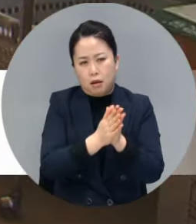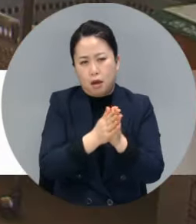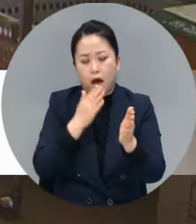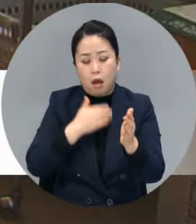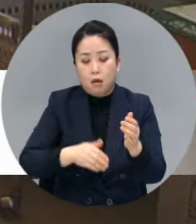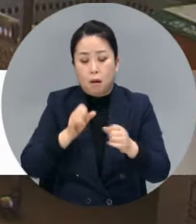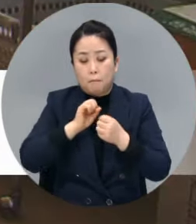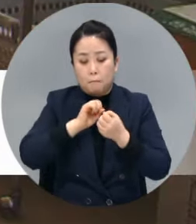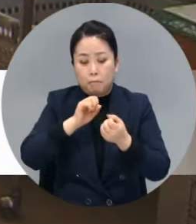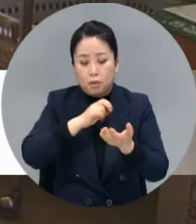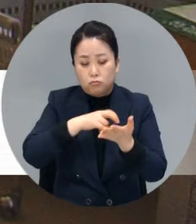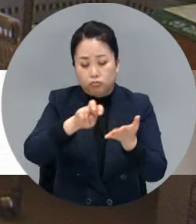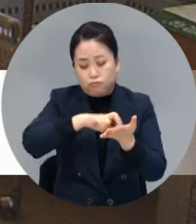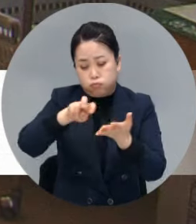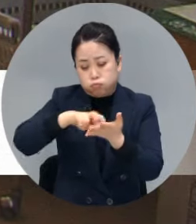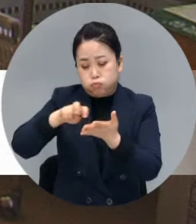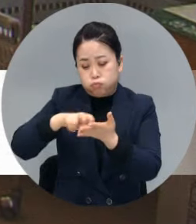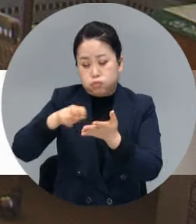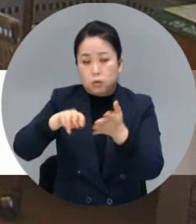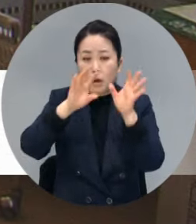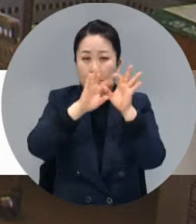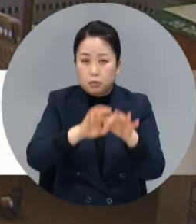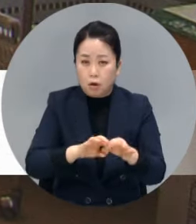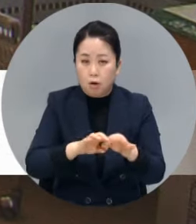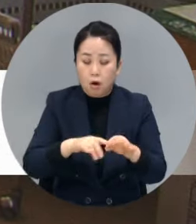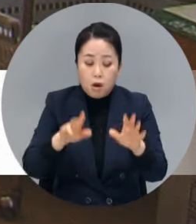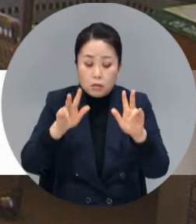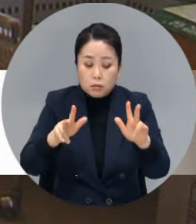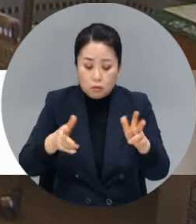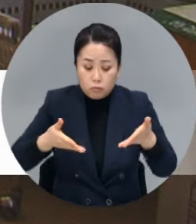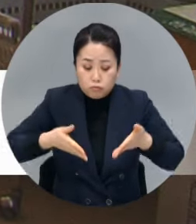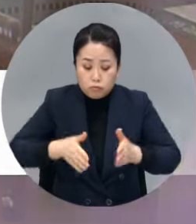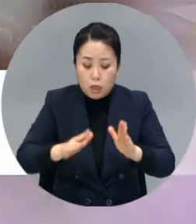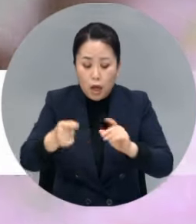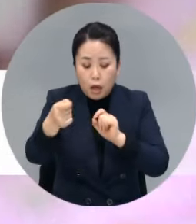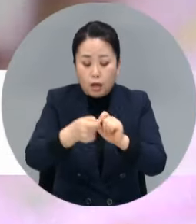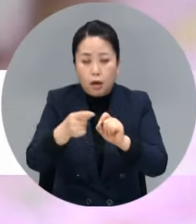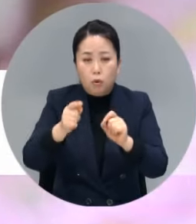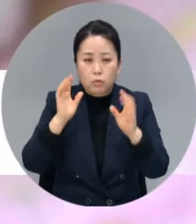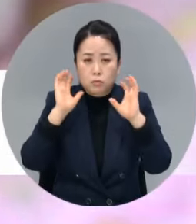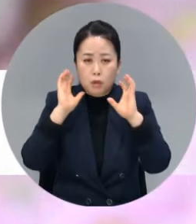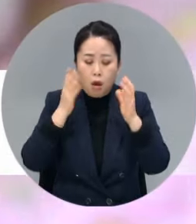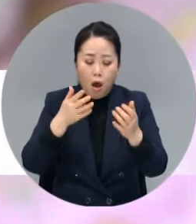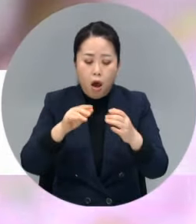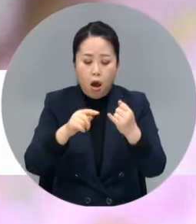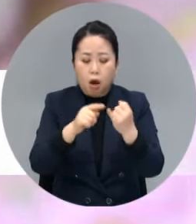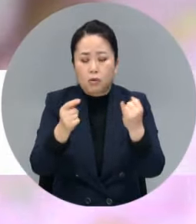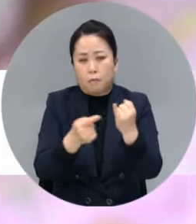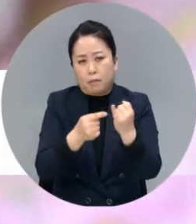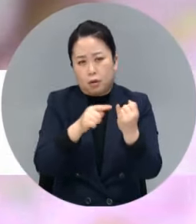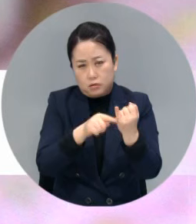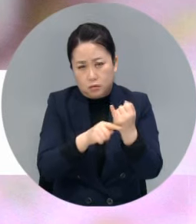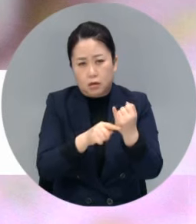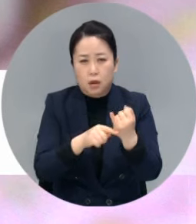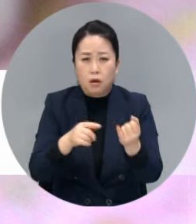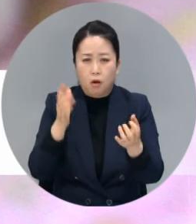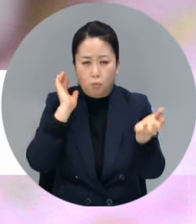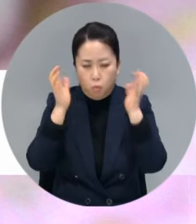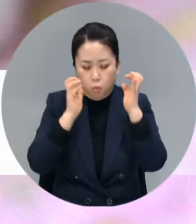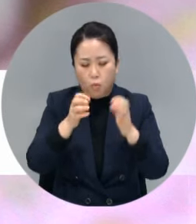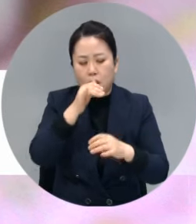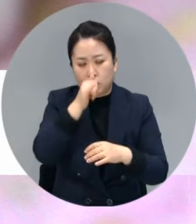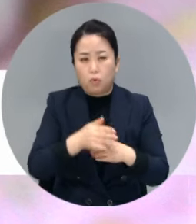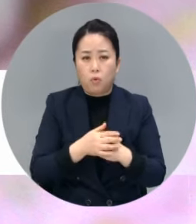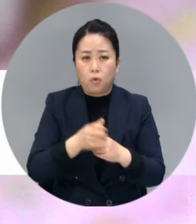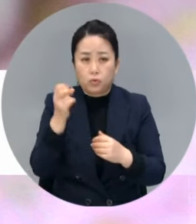출산을 앞둔 임산부들이 큰 혼란을 겪고 있습니다. 태어나는 아이의 수는 적고 병원도 의사도 줄어드는 악순환